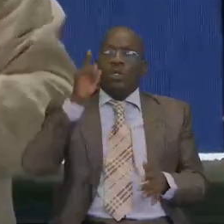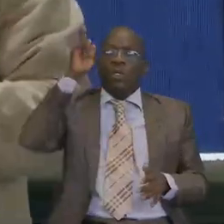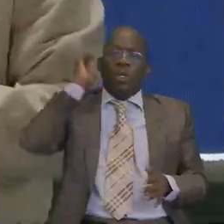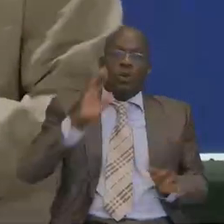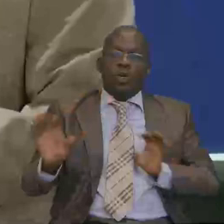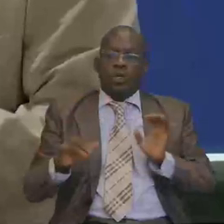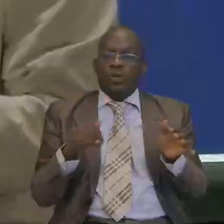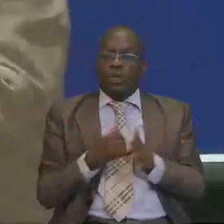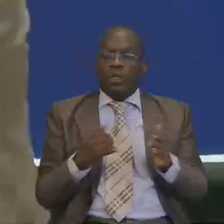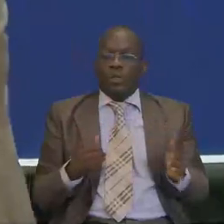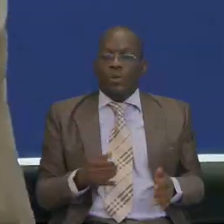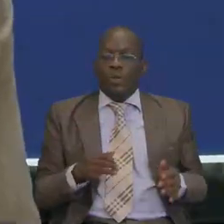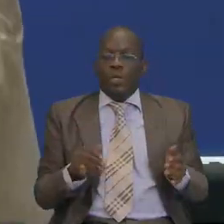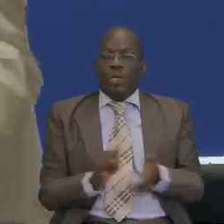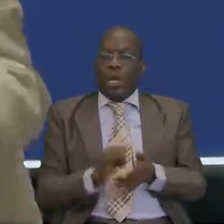Il le fera.